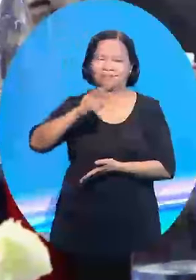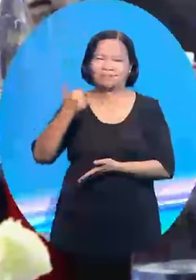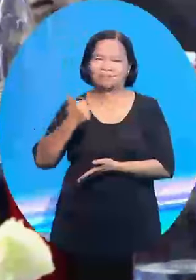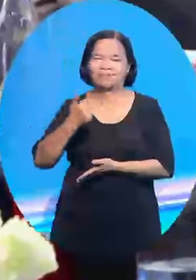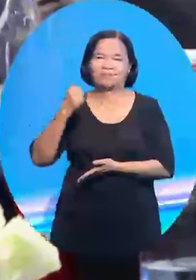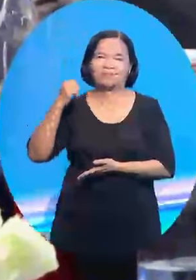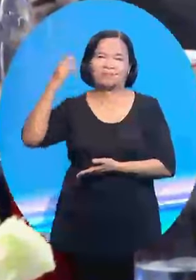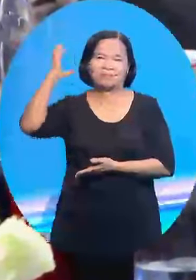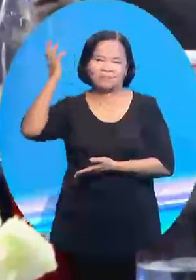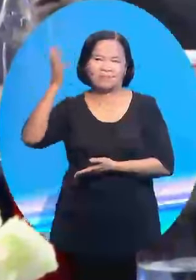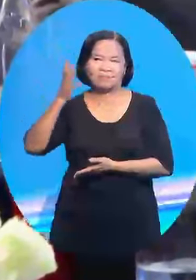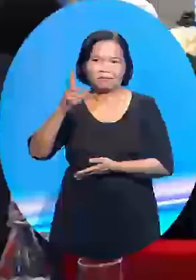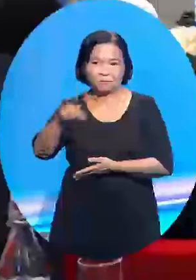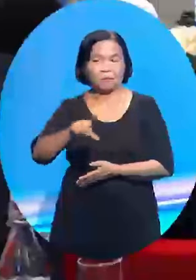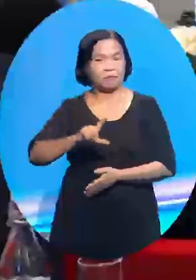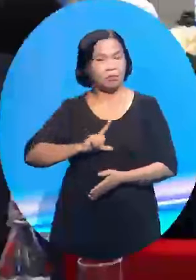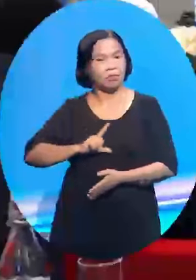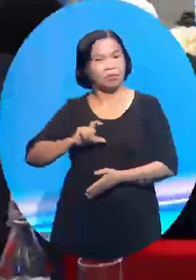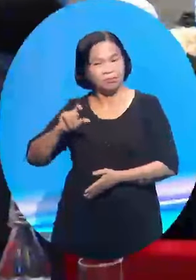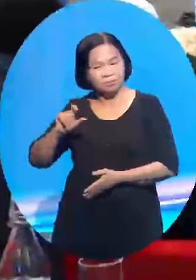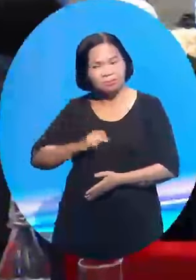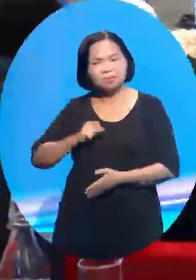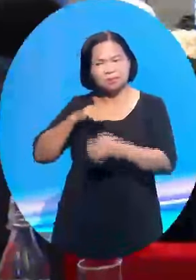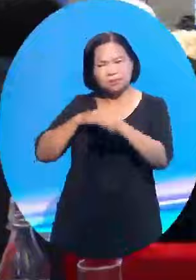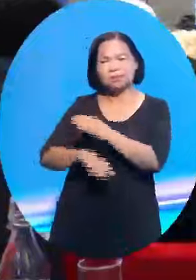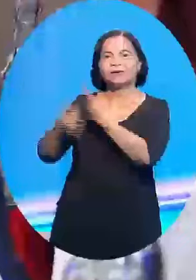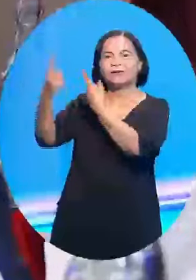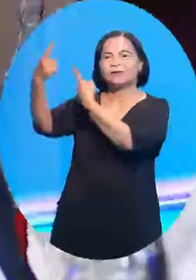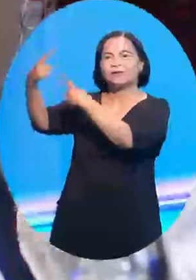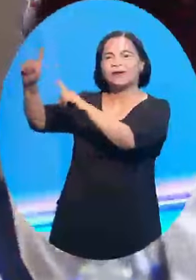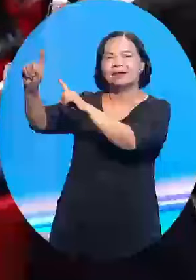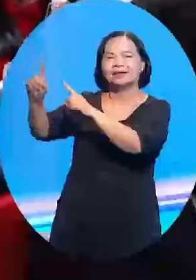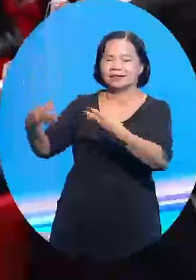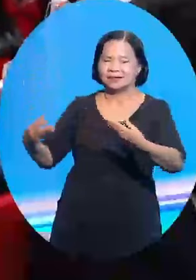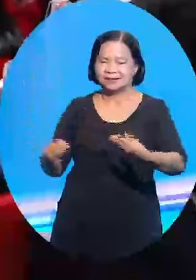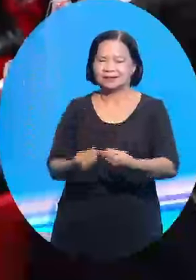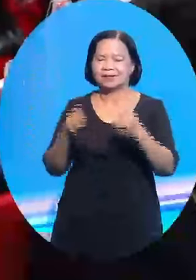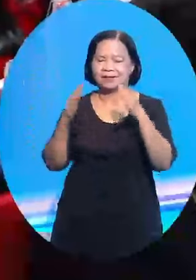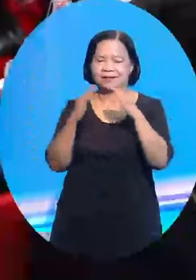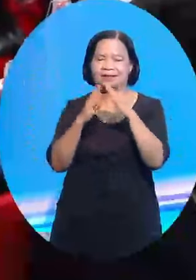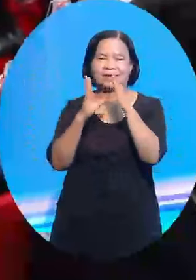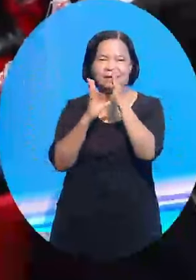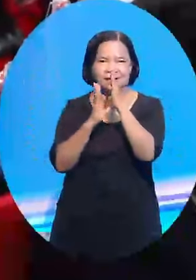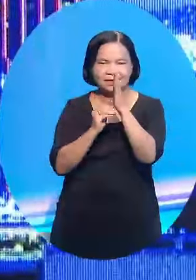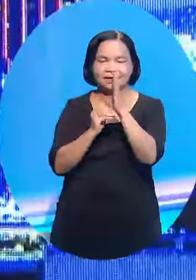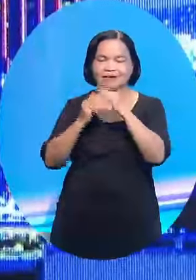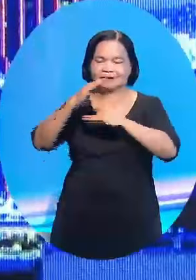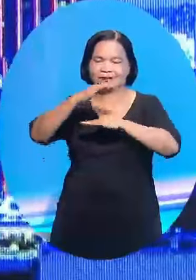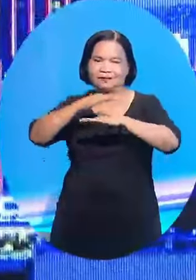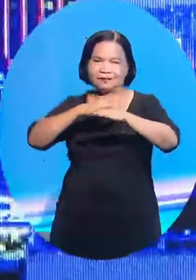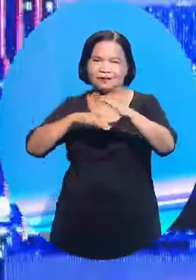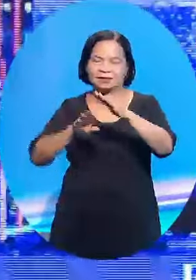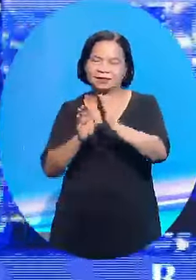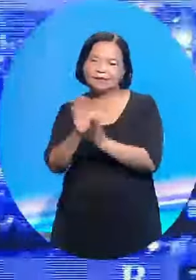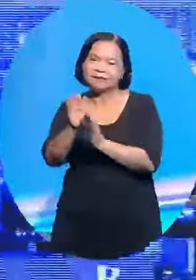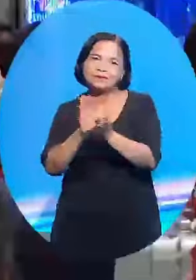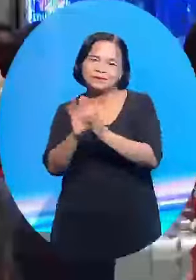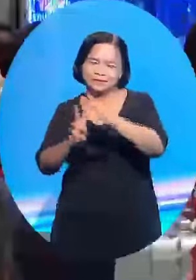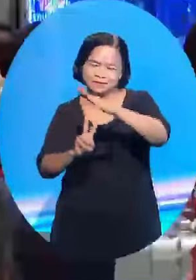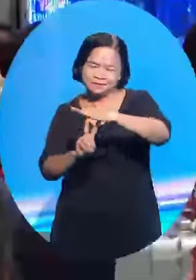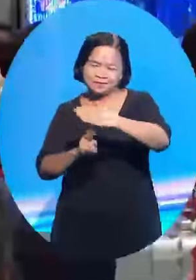quy tụ các luật sư diễn giả hàng đầu trong và ngoài nước về lĩnh vực đầu tư bất động sản, di dân, phát triển xây dựng và cung cấp vốn. Tại hội